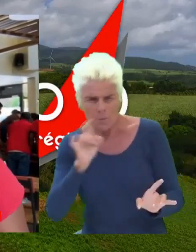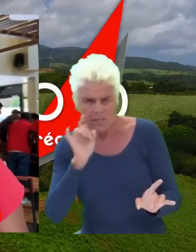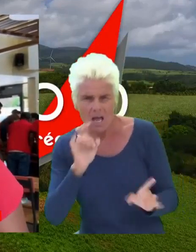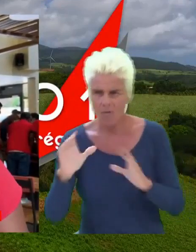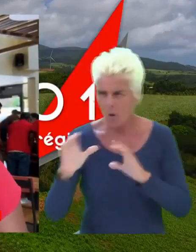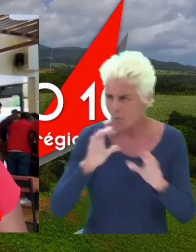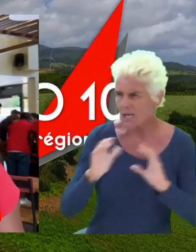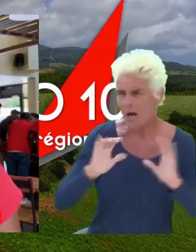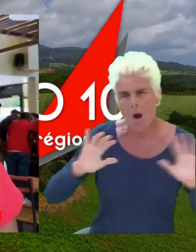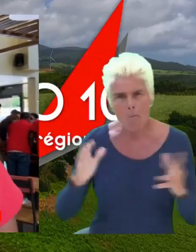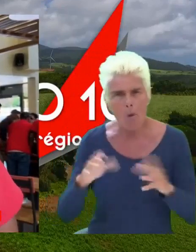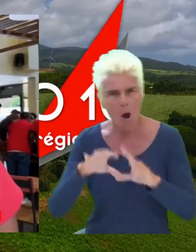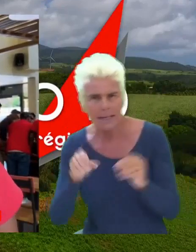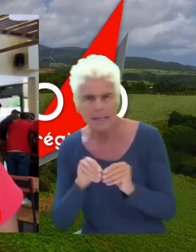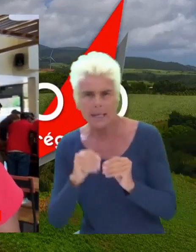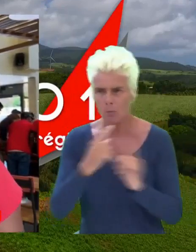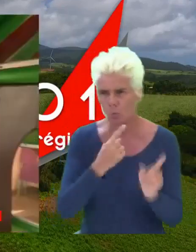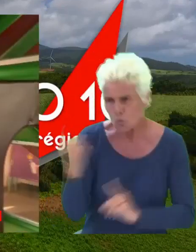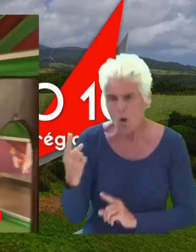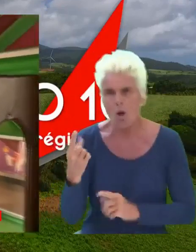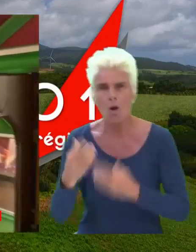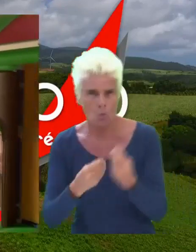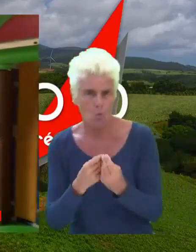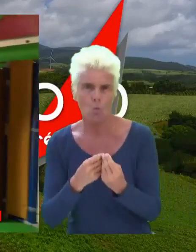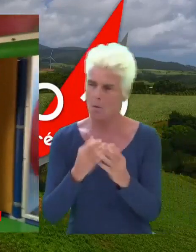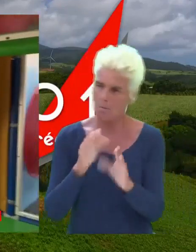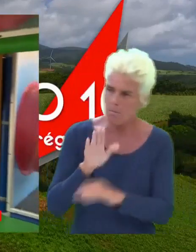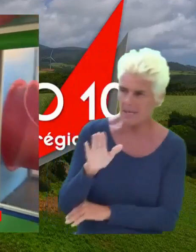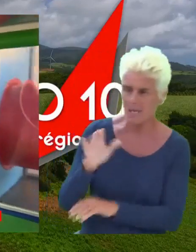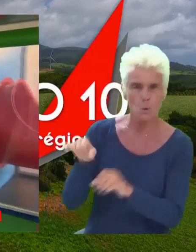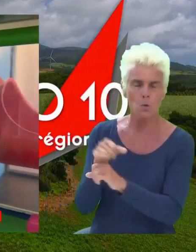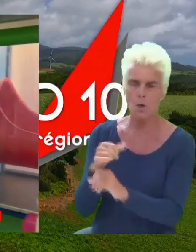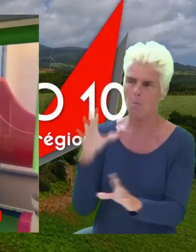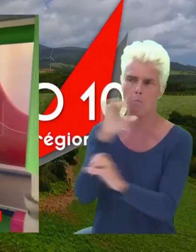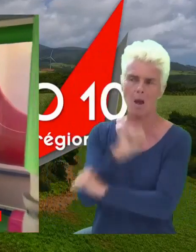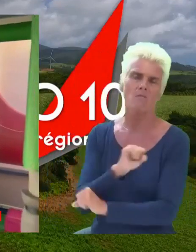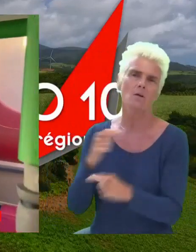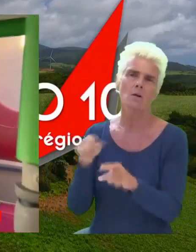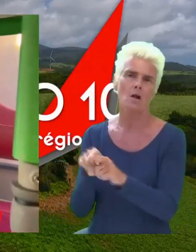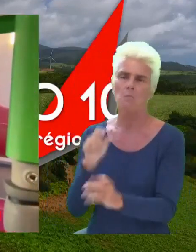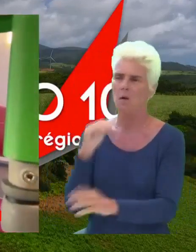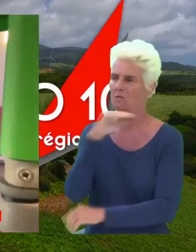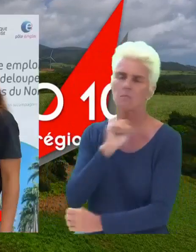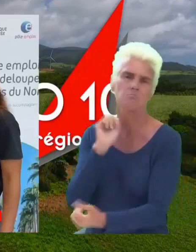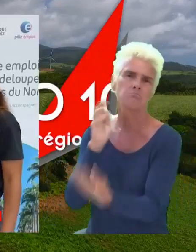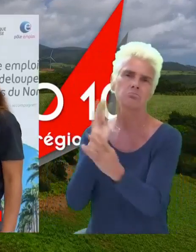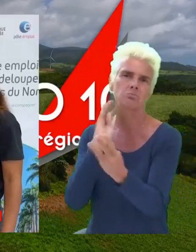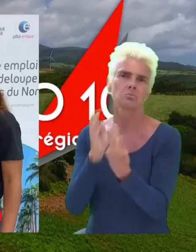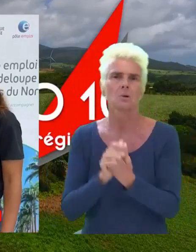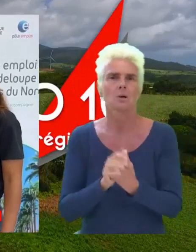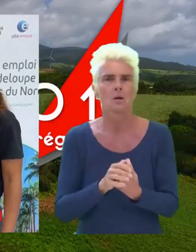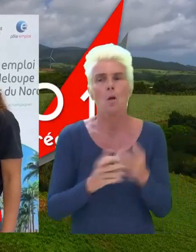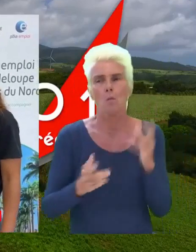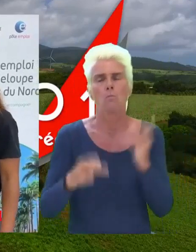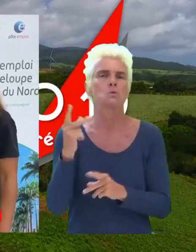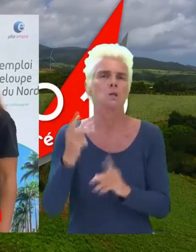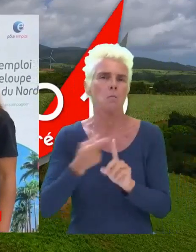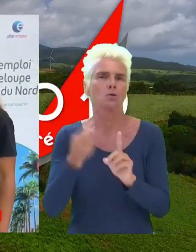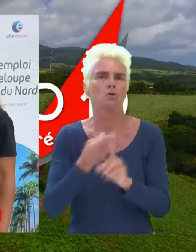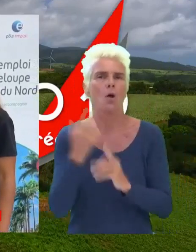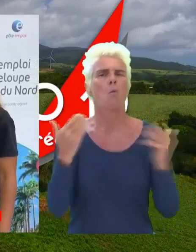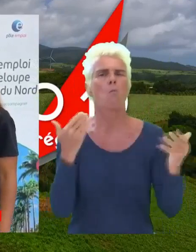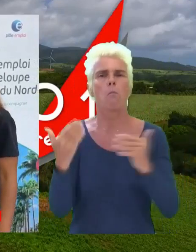communiquent on a vraiment une palette d'informations sur un candidat en 1 heure on peut en plus en savoir plus que dans un entretien de 15 minutes bien évidemment tout ce qui est